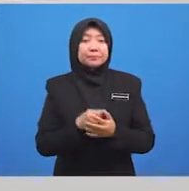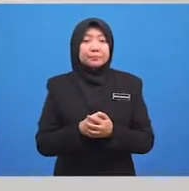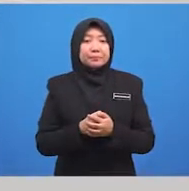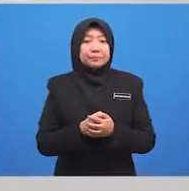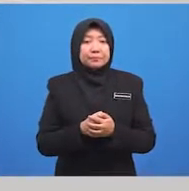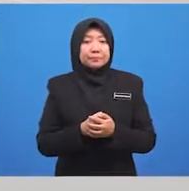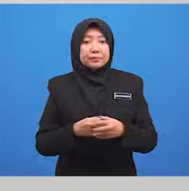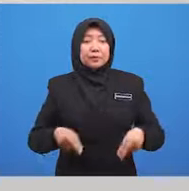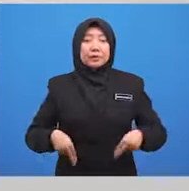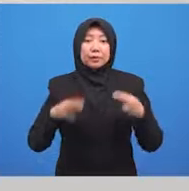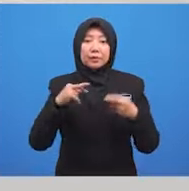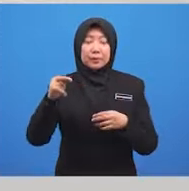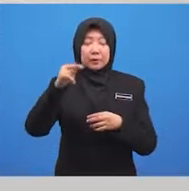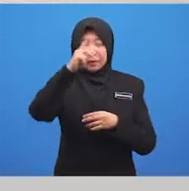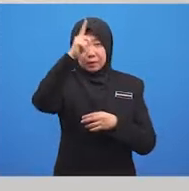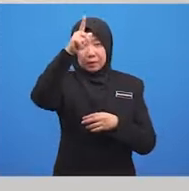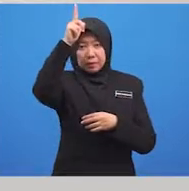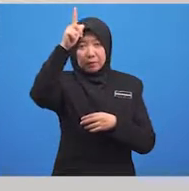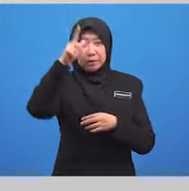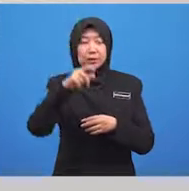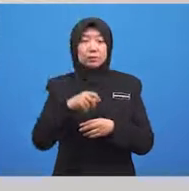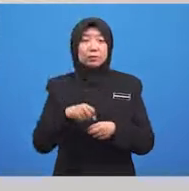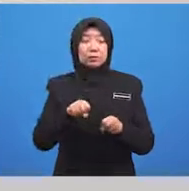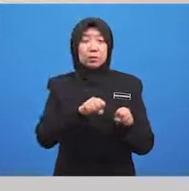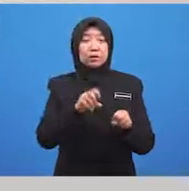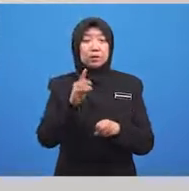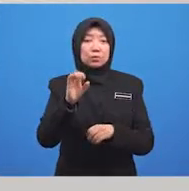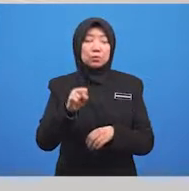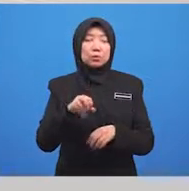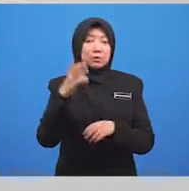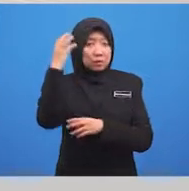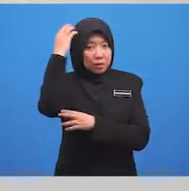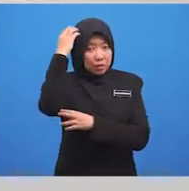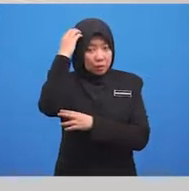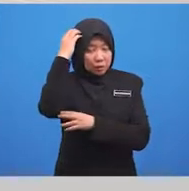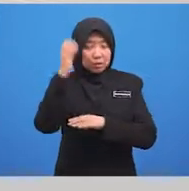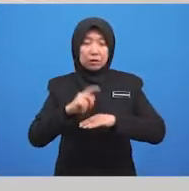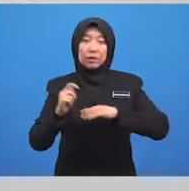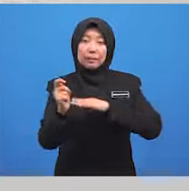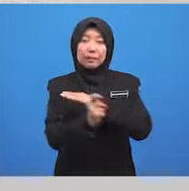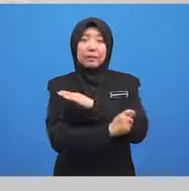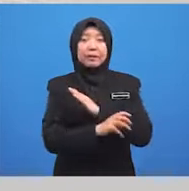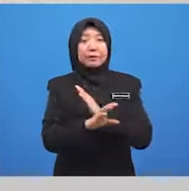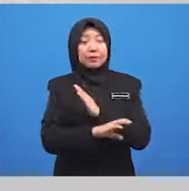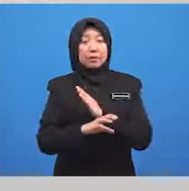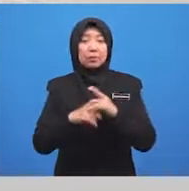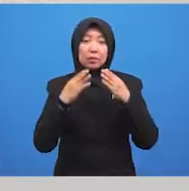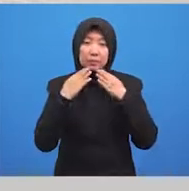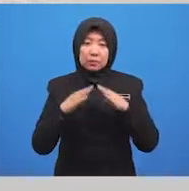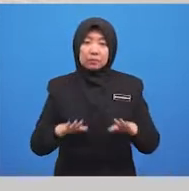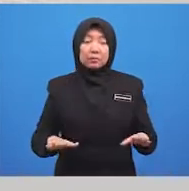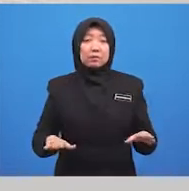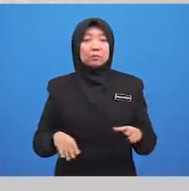Konservasi Hidupan Liar Sungai Dusun, Selangor. Taman negara pula merupakan habitat bagi